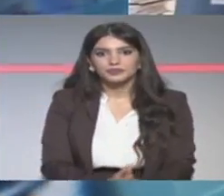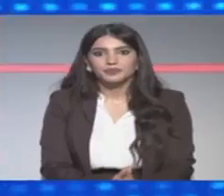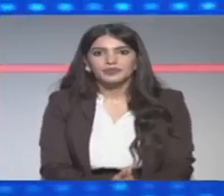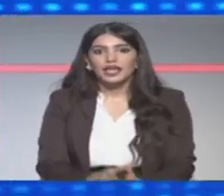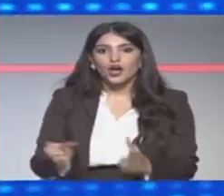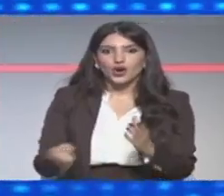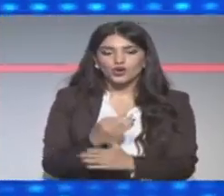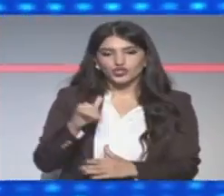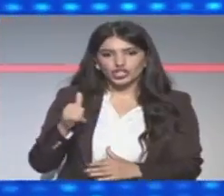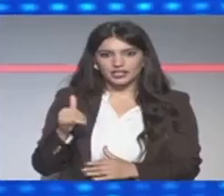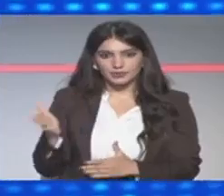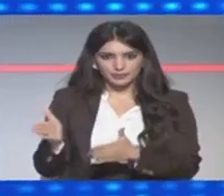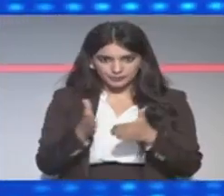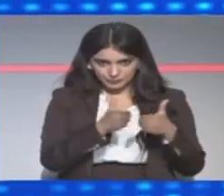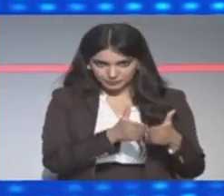وجليلة الصخري.